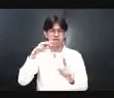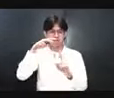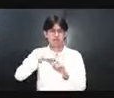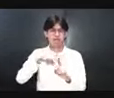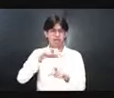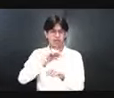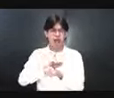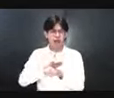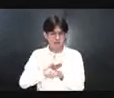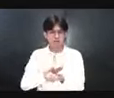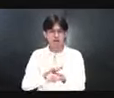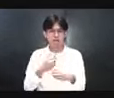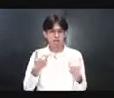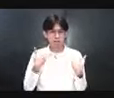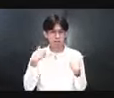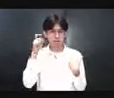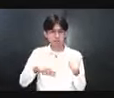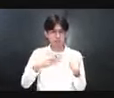Grabe, no?